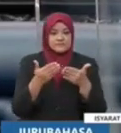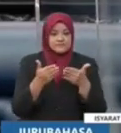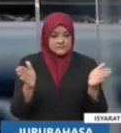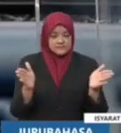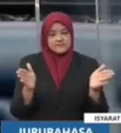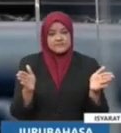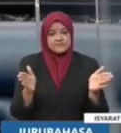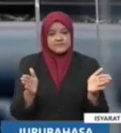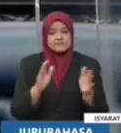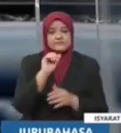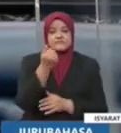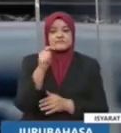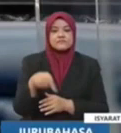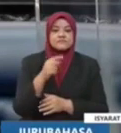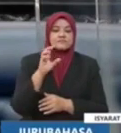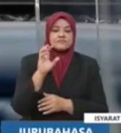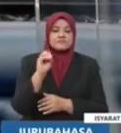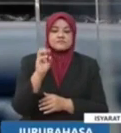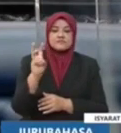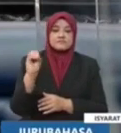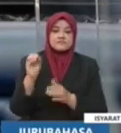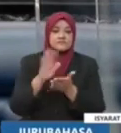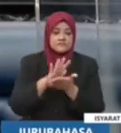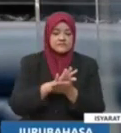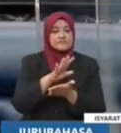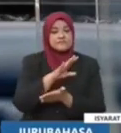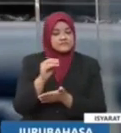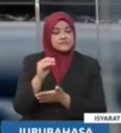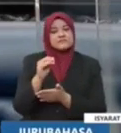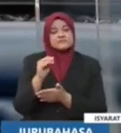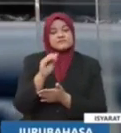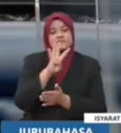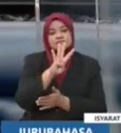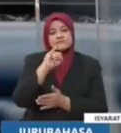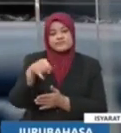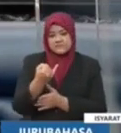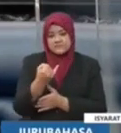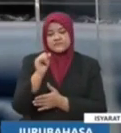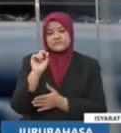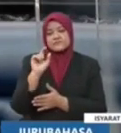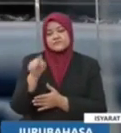adalah sebanyak 10060 buah sekolah dan melebatkan seramai